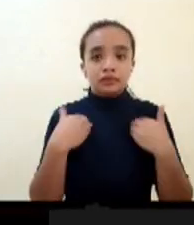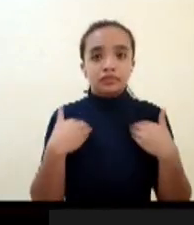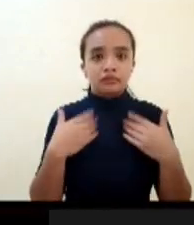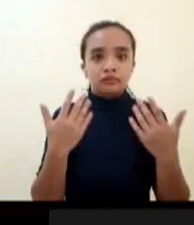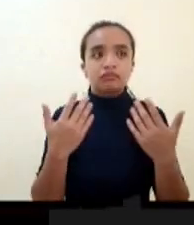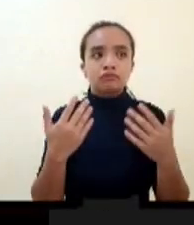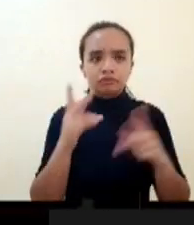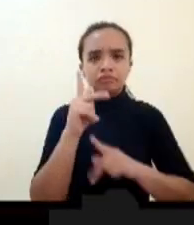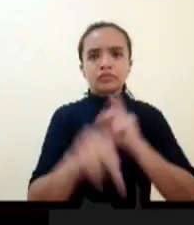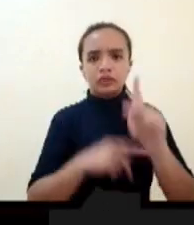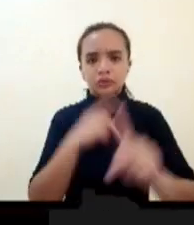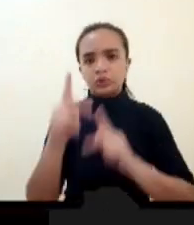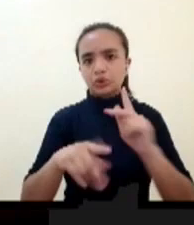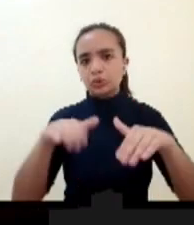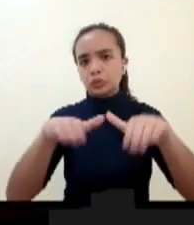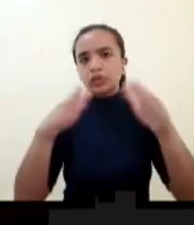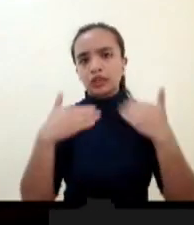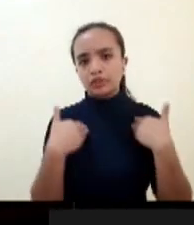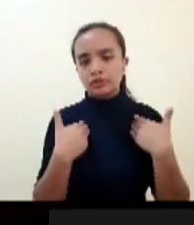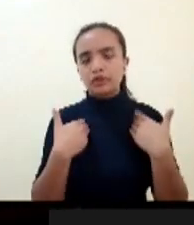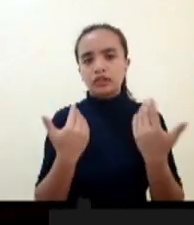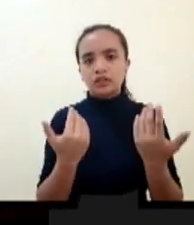na pumikita, no, tungkol